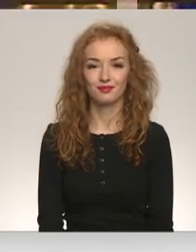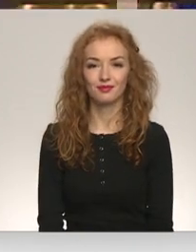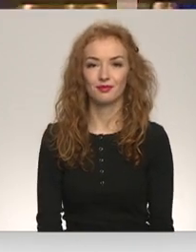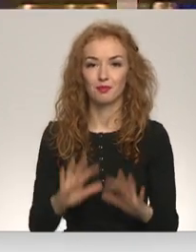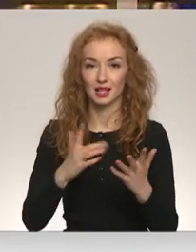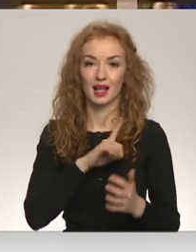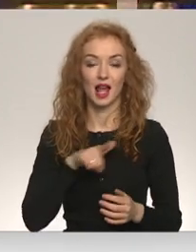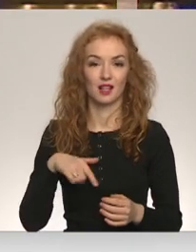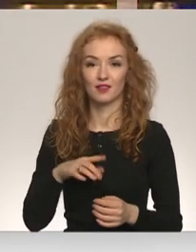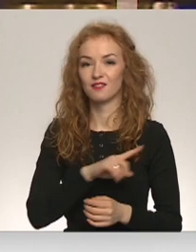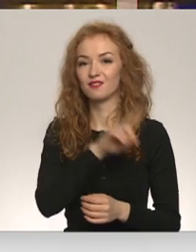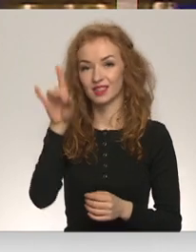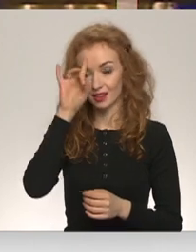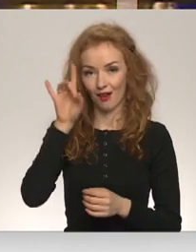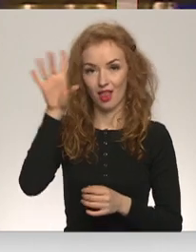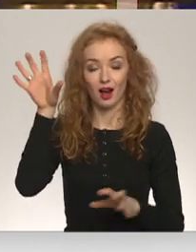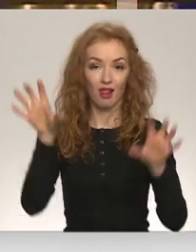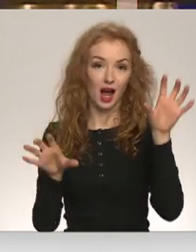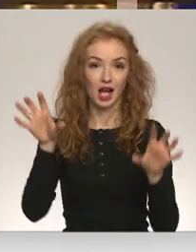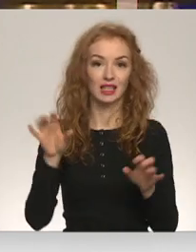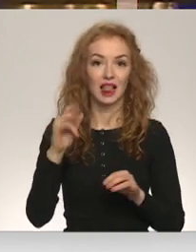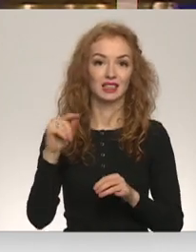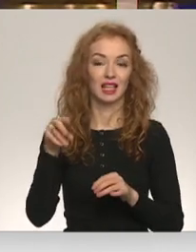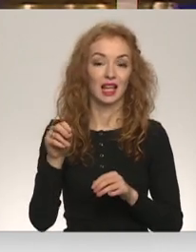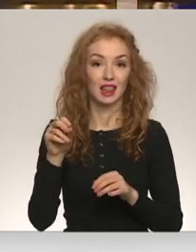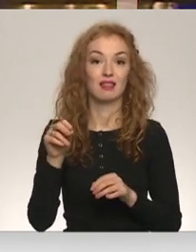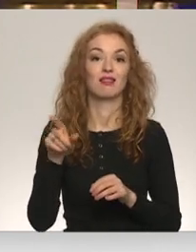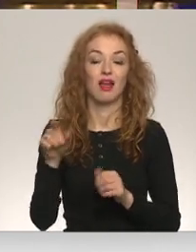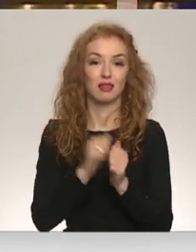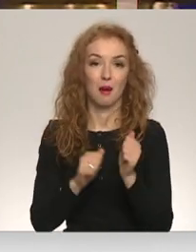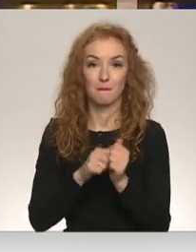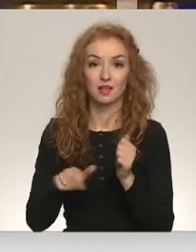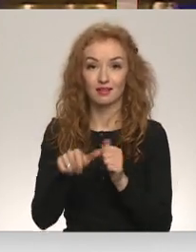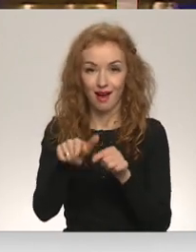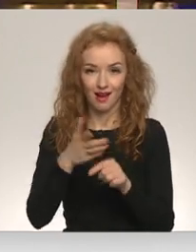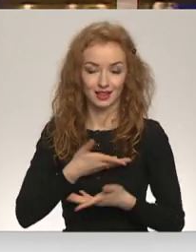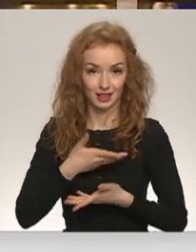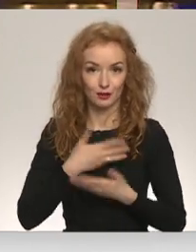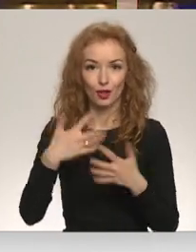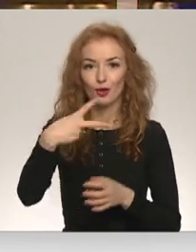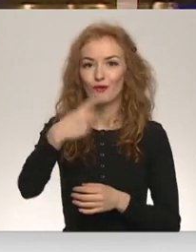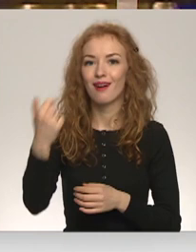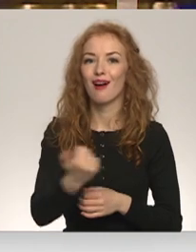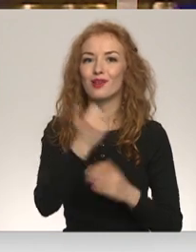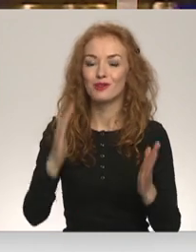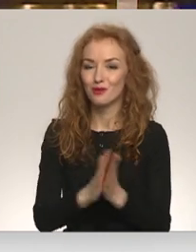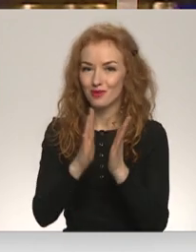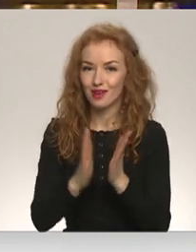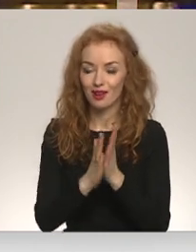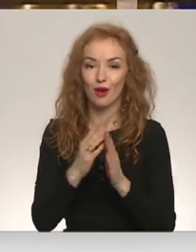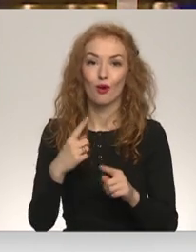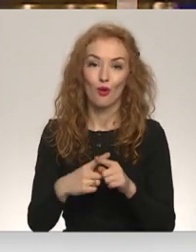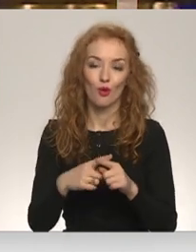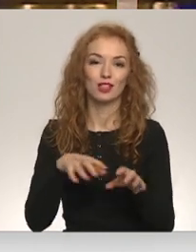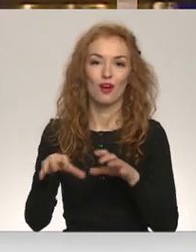Bet Latvijas visslavenākā lācene – Ilzīte Līgatnes dabas takās svin jau 21 gada jubileju. Un zvērkopa Velga